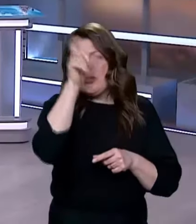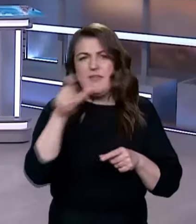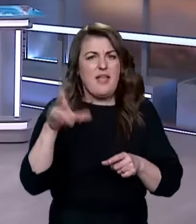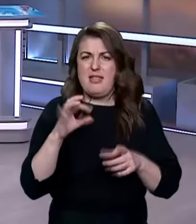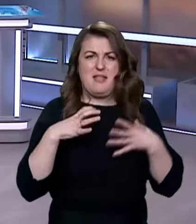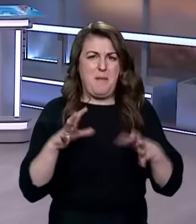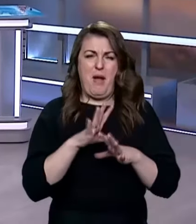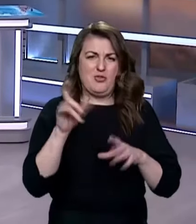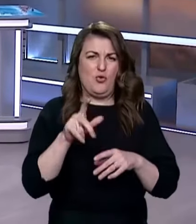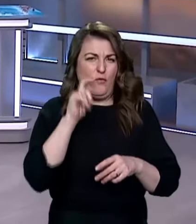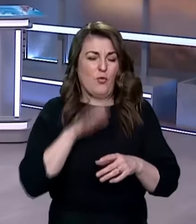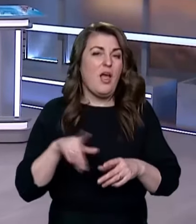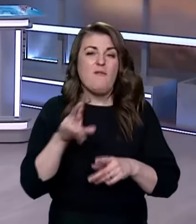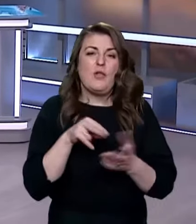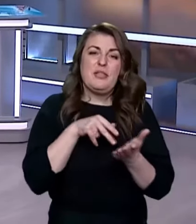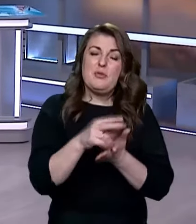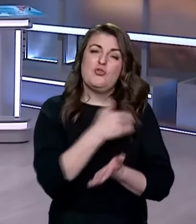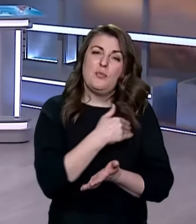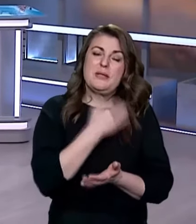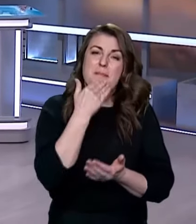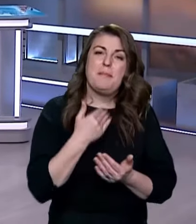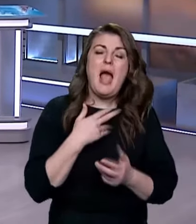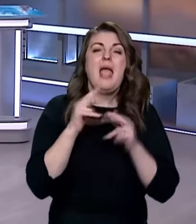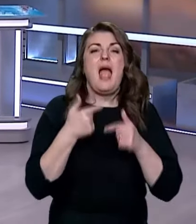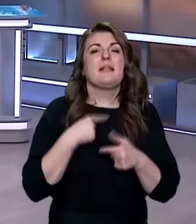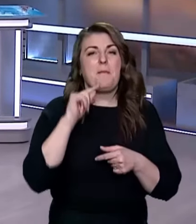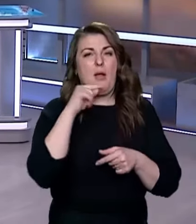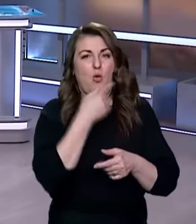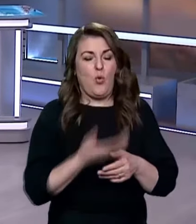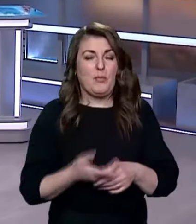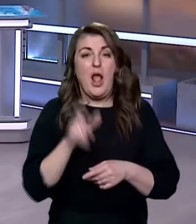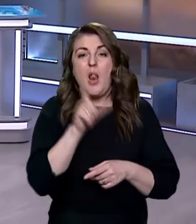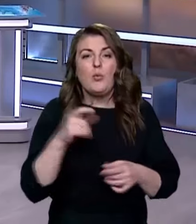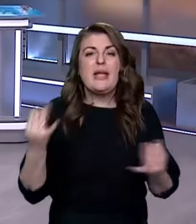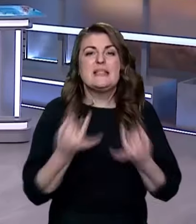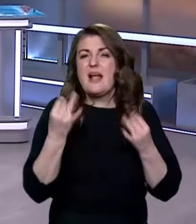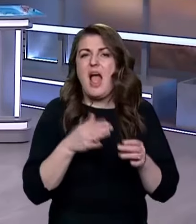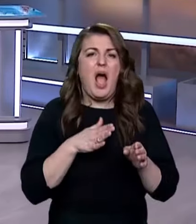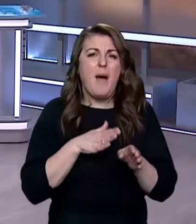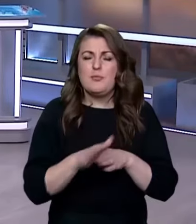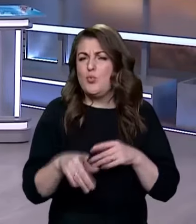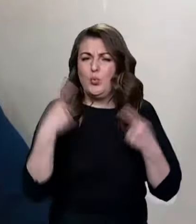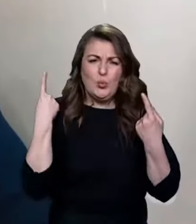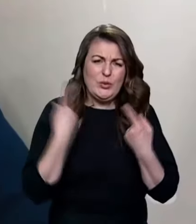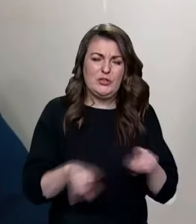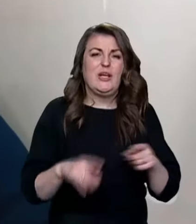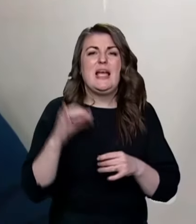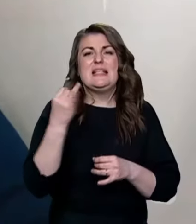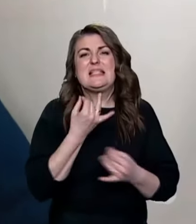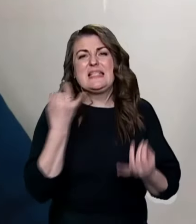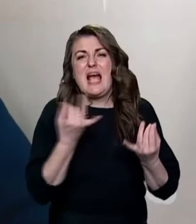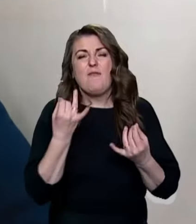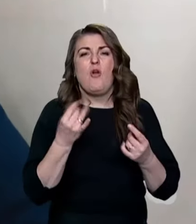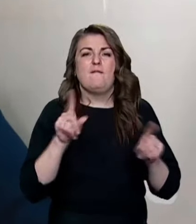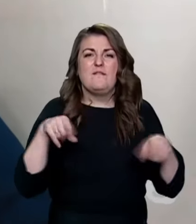найбагатші люди в Україні, не підійшли до мене з питанням, як нам економити. Людей цікавило абсолютно інше. Цікавило